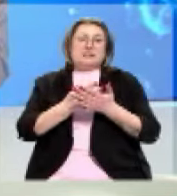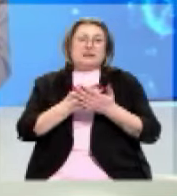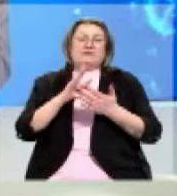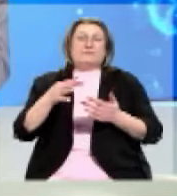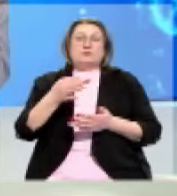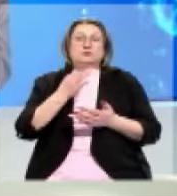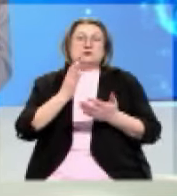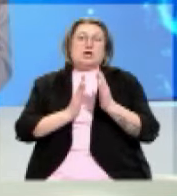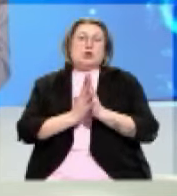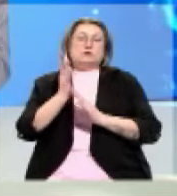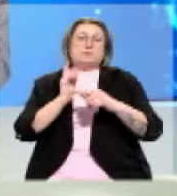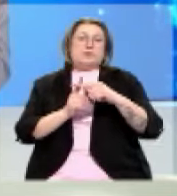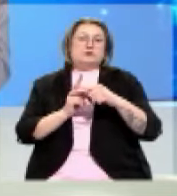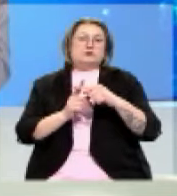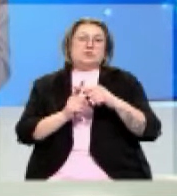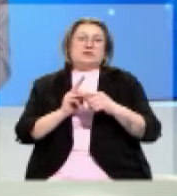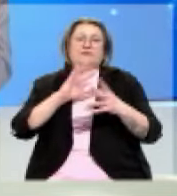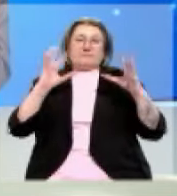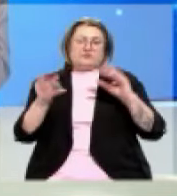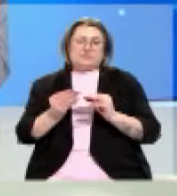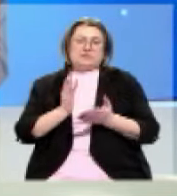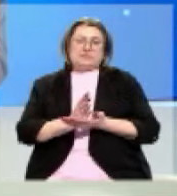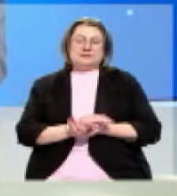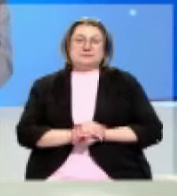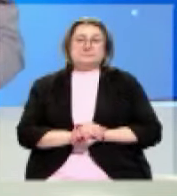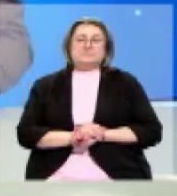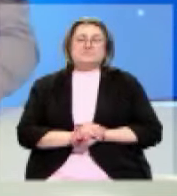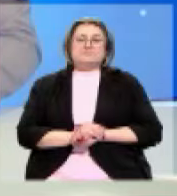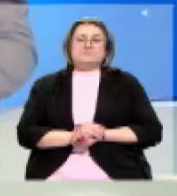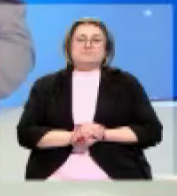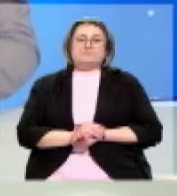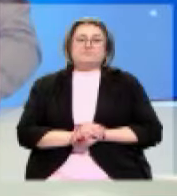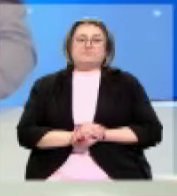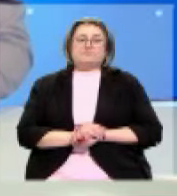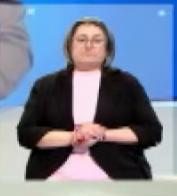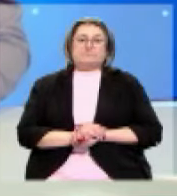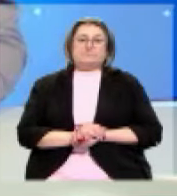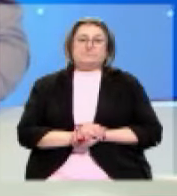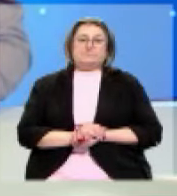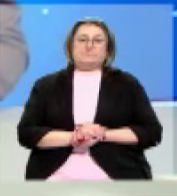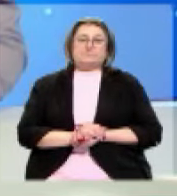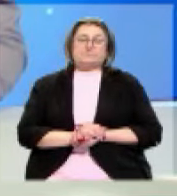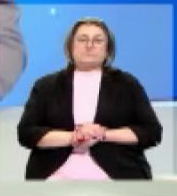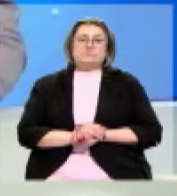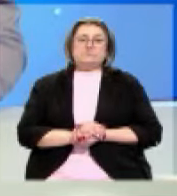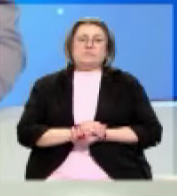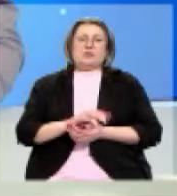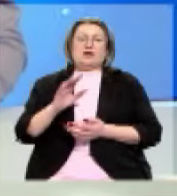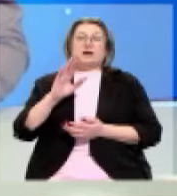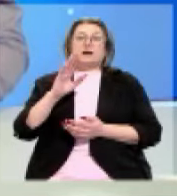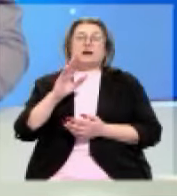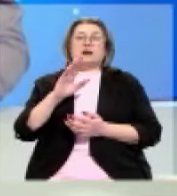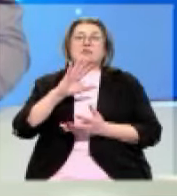өнеркәсібі 11%, құрылыс саласы 7%, негізгі капиталға салынған инвестиция 8,5%, көлік тасымалы